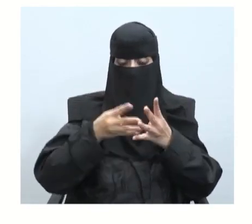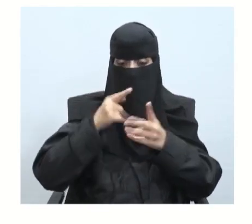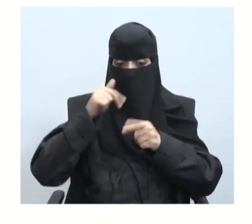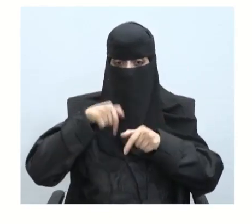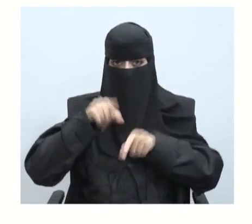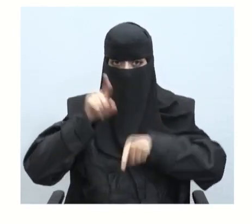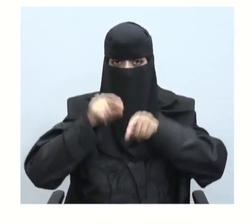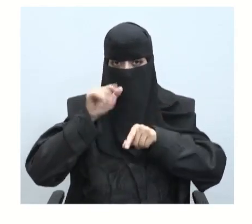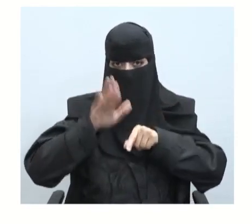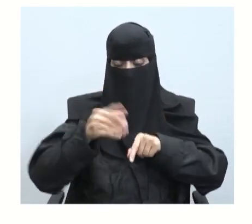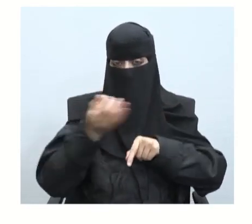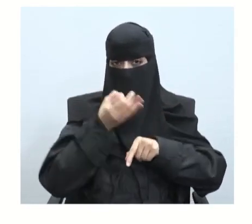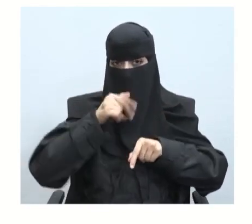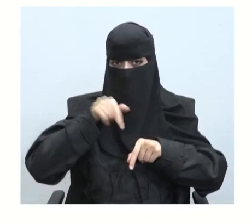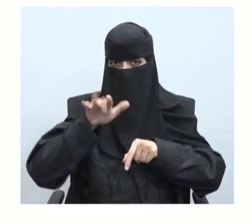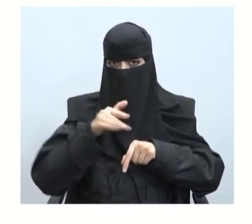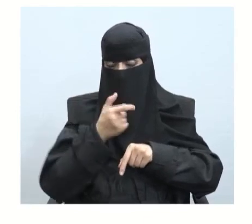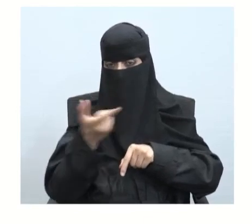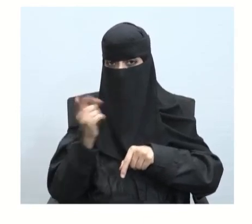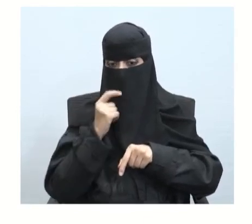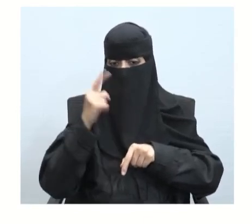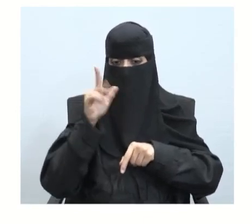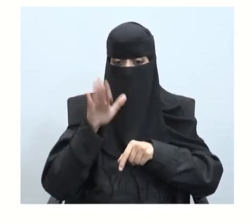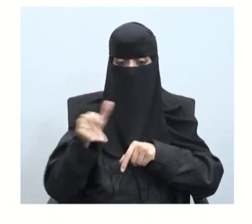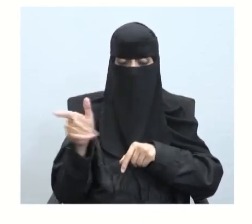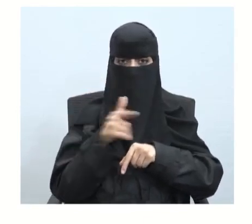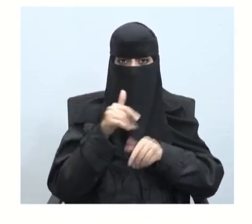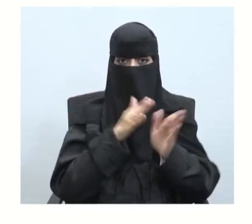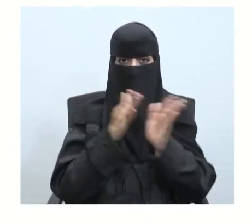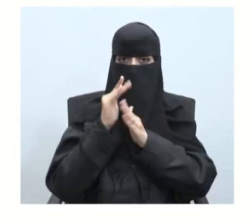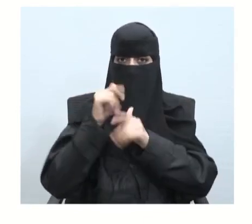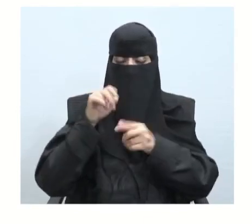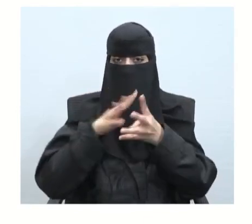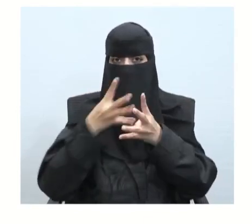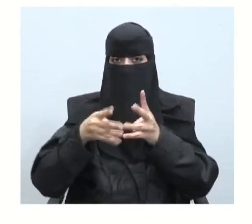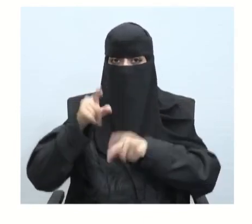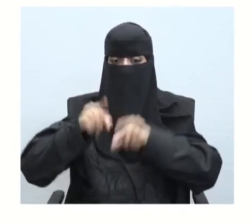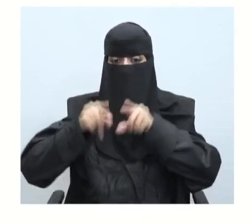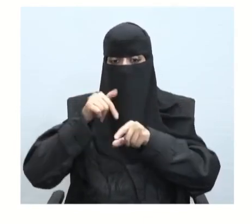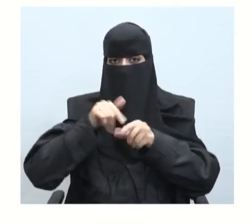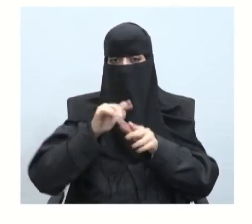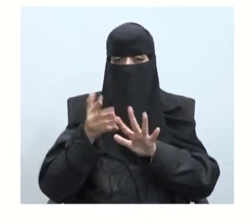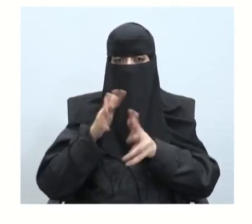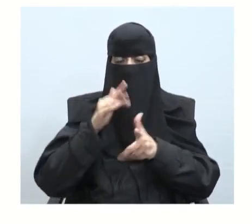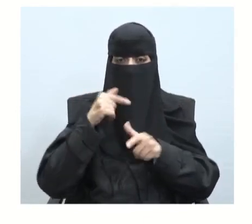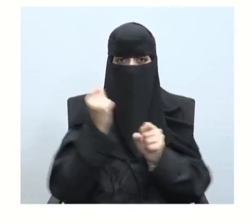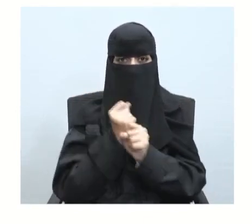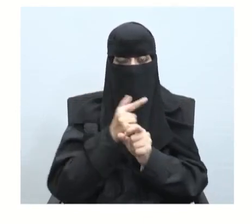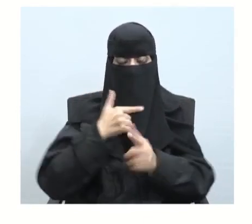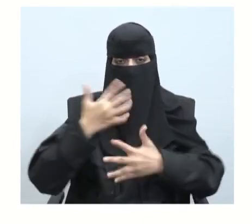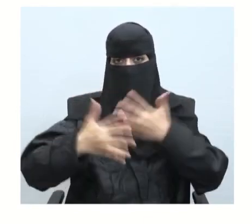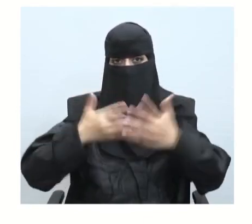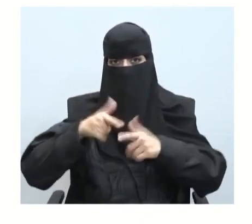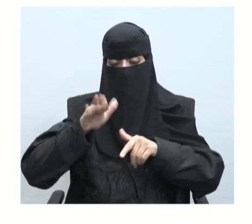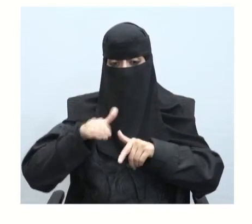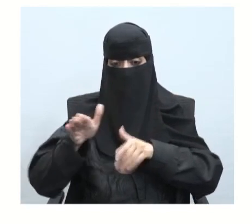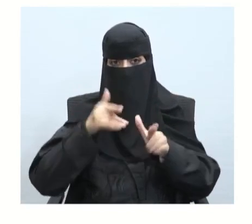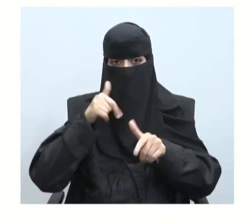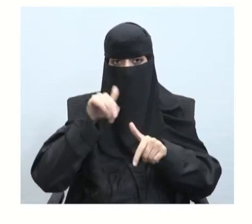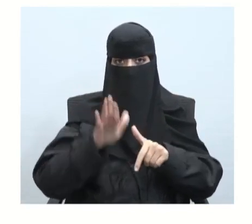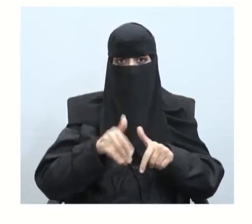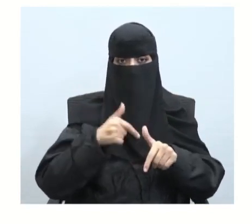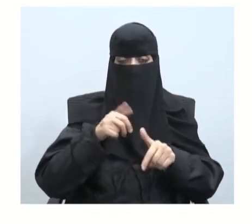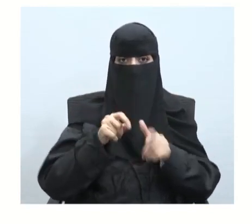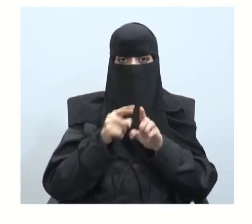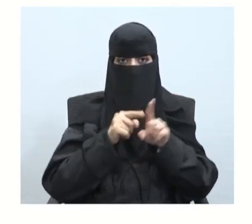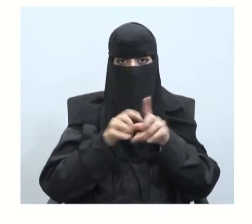التي تناولناها في هذا الترم اخذنا هنا في هذا الباب جدول مقارنه فيما بين الشغل والطاقه الحركيه من حيث